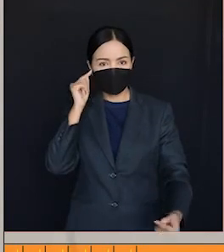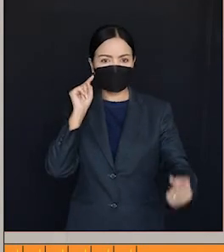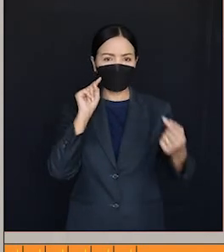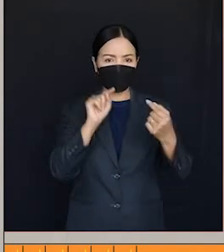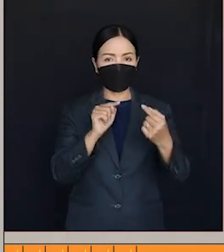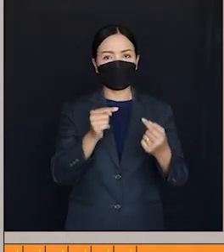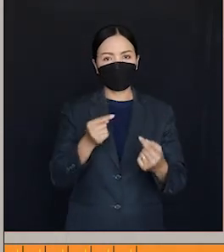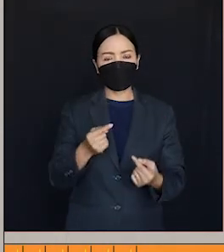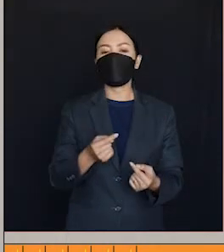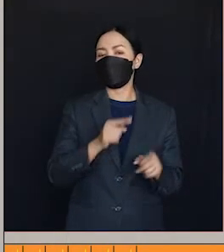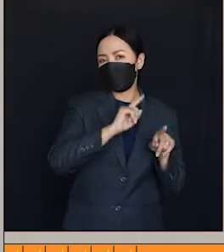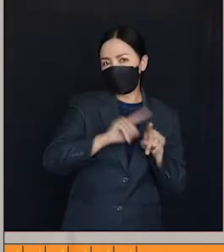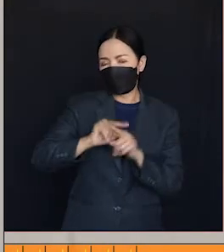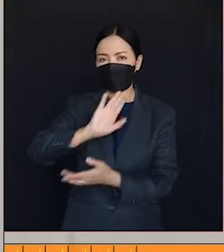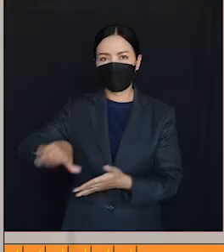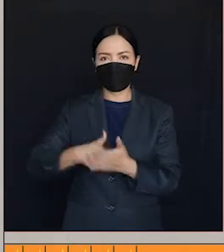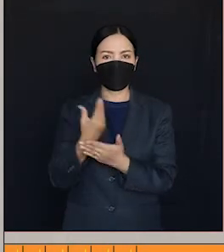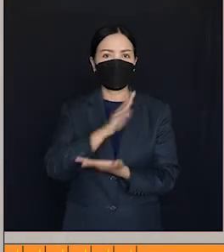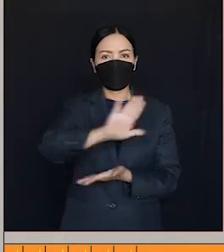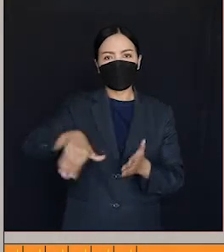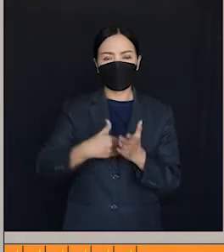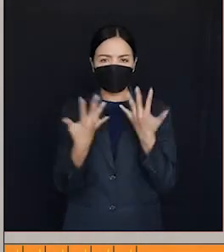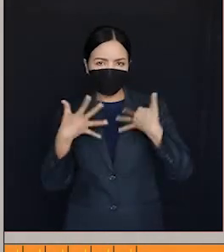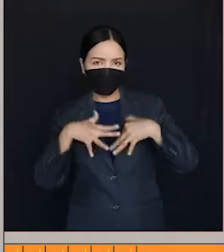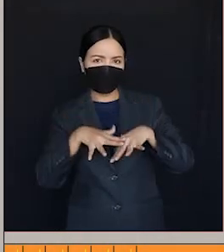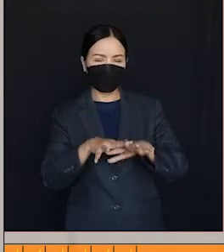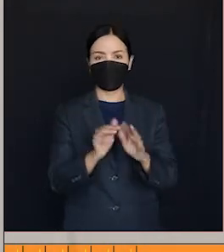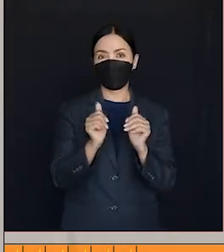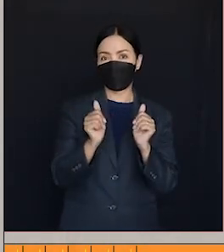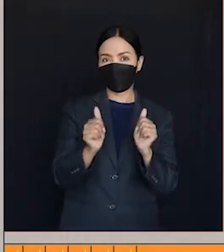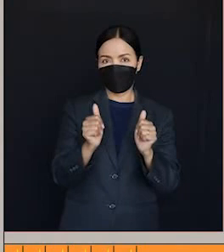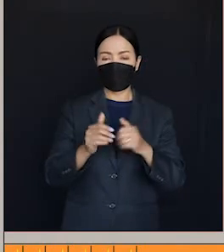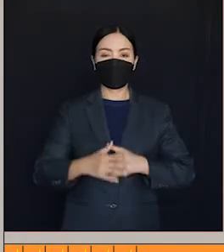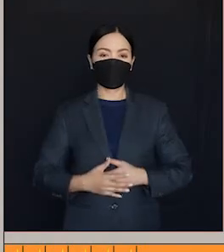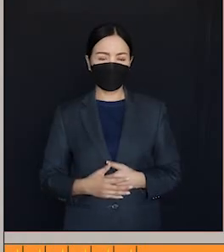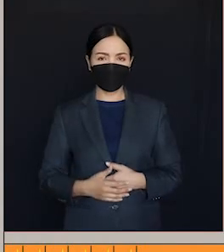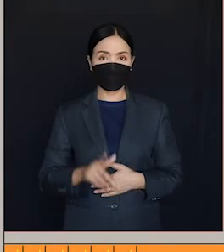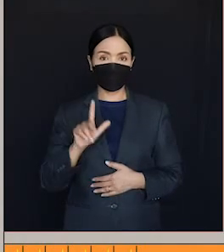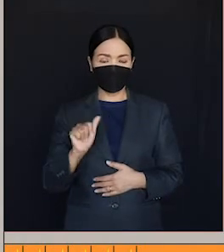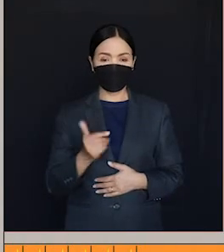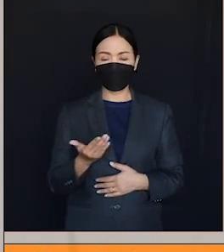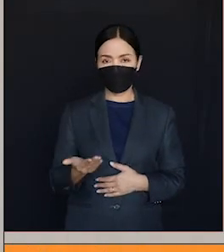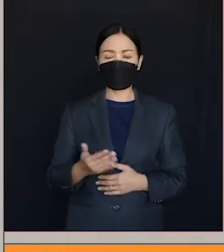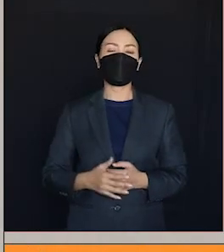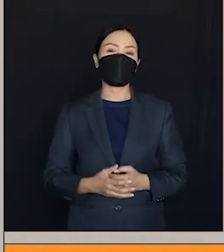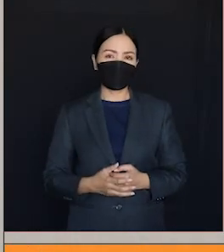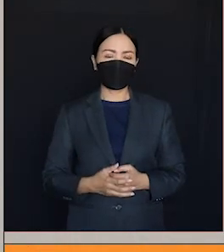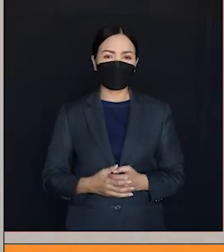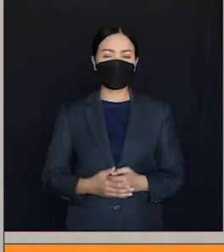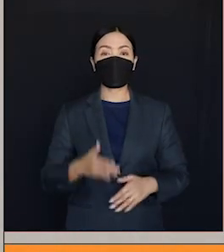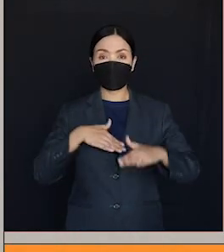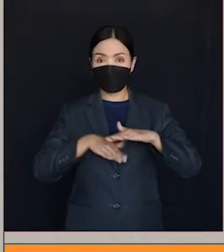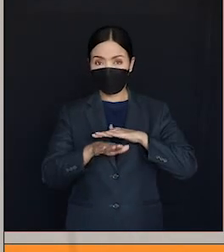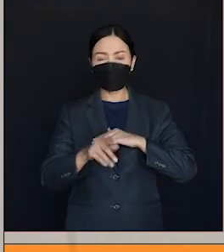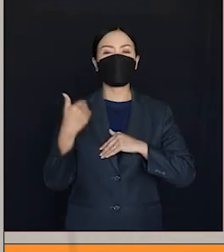ได้ทุกอย่างนะคะทุกคนมีส่วนร่วมนะคะดังนั้นเนี่ยหลักการ accessibility เราจะคำนึงถึง3